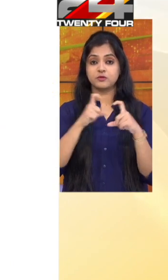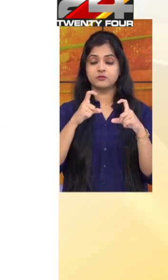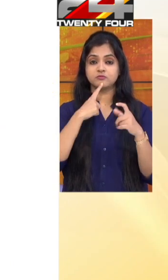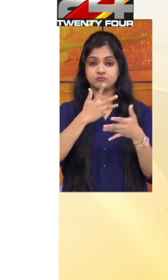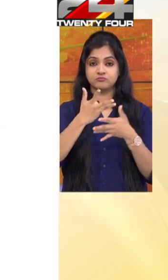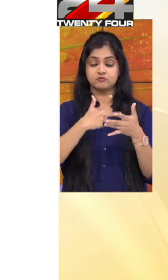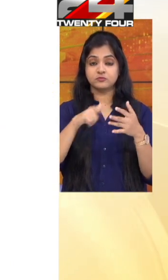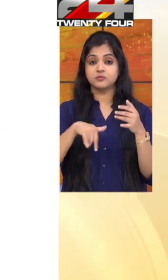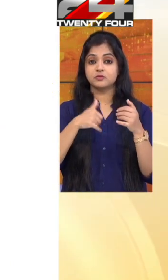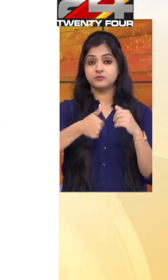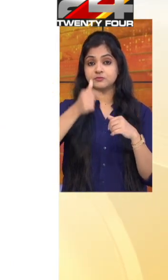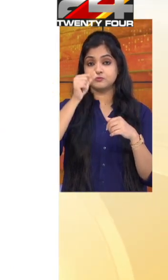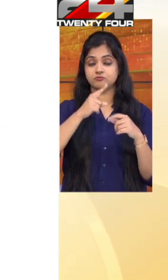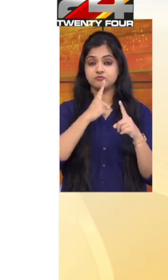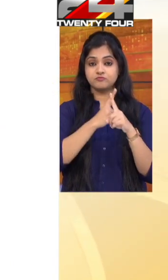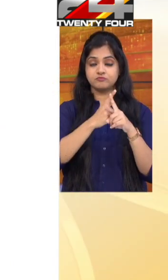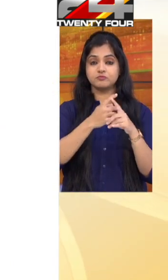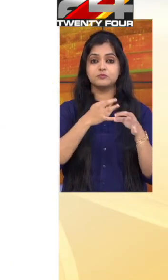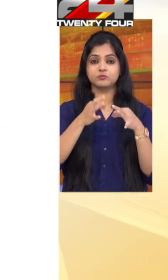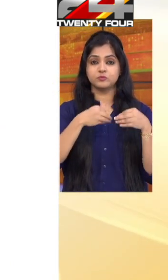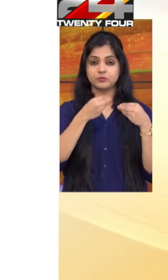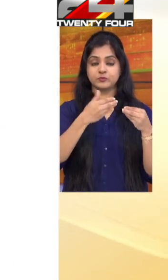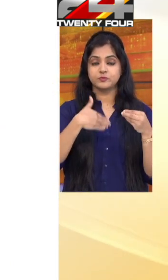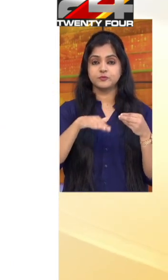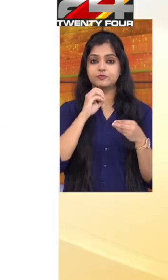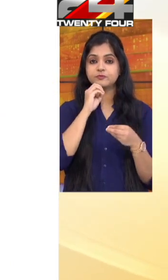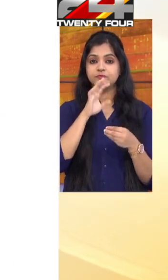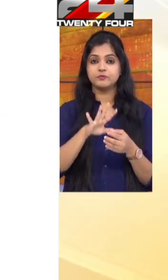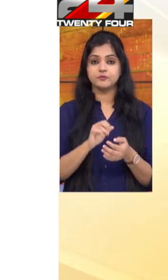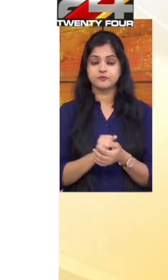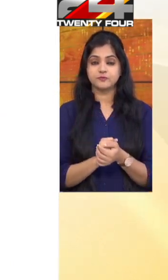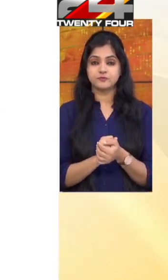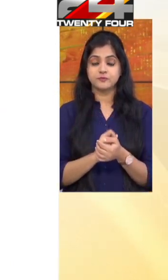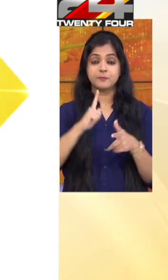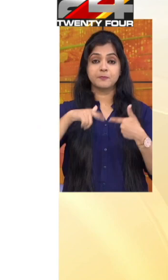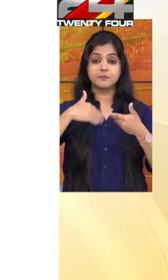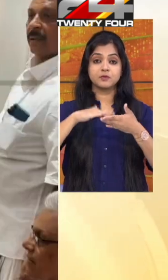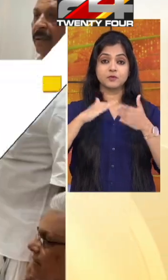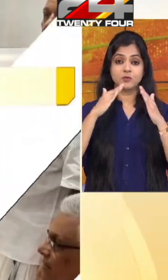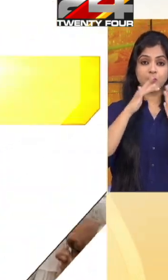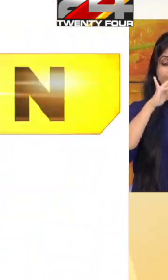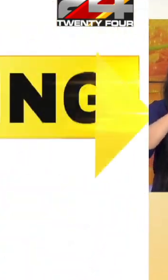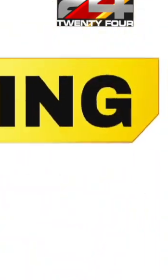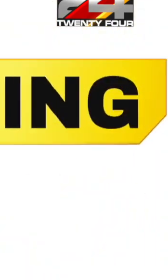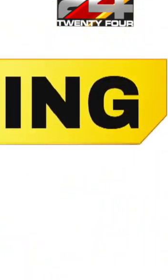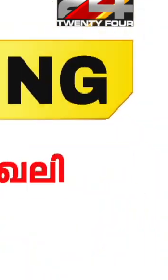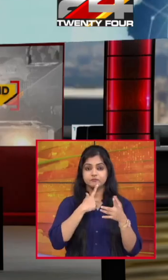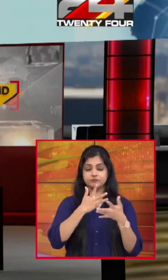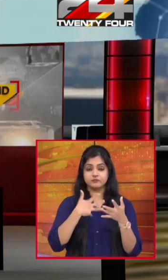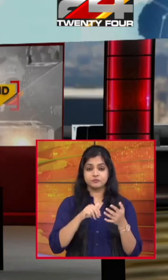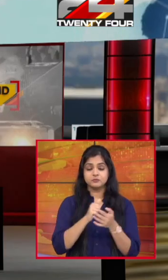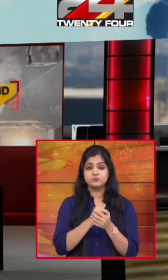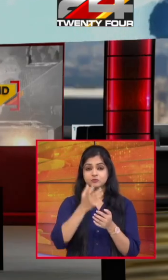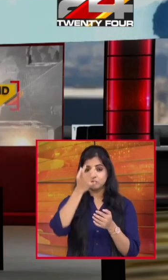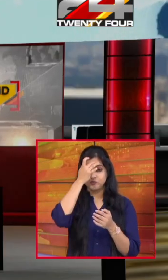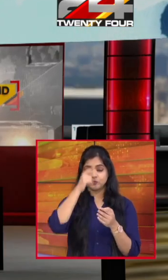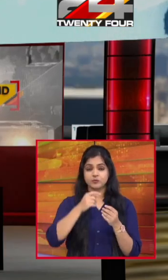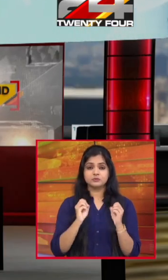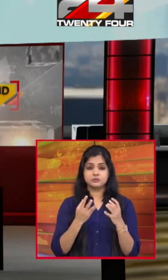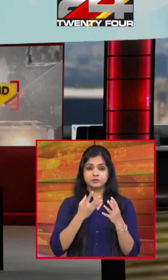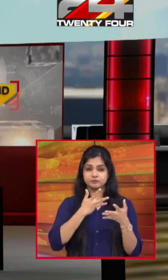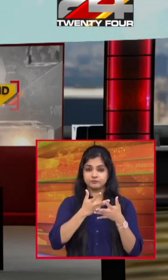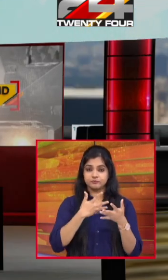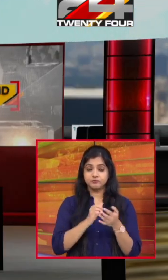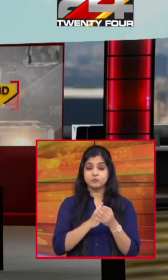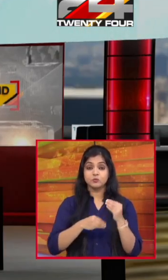വിശദമായി തന്നെ കാര്യങ്ങൾ സാദിഖ് അലി തങ്ങളെ ബോധ്യപ്പെടുത്തുമെന്നാണ് സൂചന. വിവാഹ വീട്ടിൽ വെച്ചാണ് ഇരുവരും കൂടിക്കാഴ്ച നടത്തിയത്. പ്രശ്നങ്ങൾ പ്രാഥമികമായി സംസാരിച്ചു.